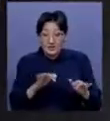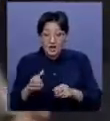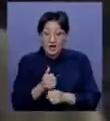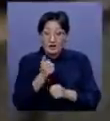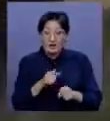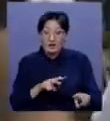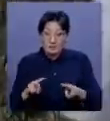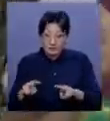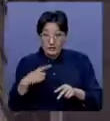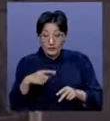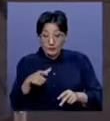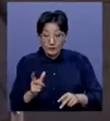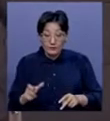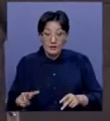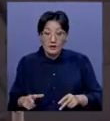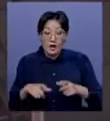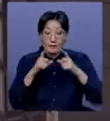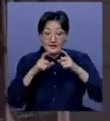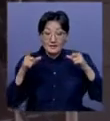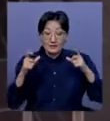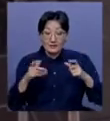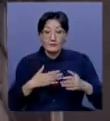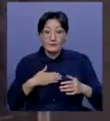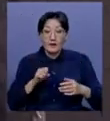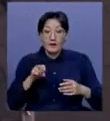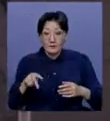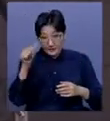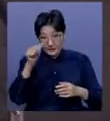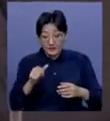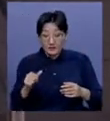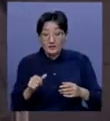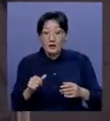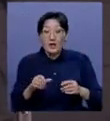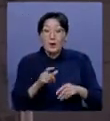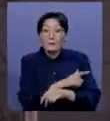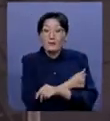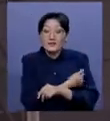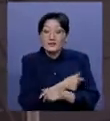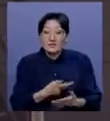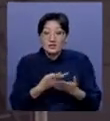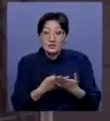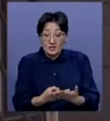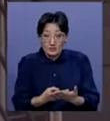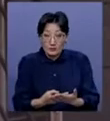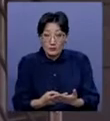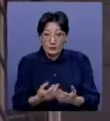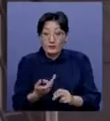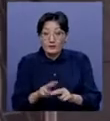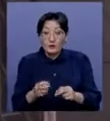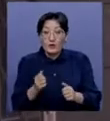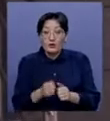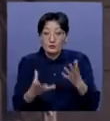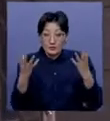қатаң ұстанып жүрміз дейді. Масканы мен апрельде больницада қызыммен жатқаннан кейін күн сайын тағам. И